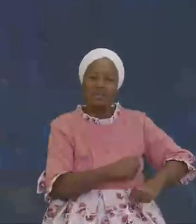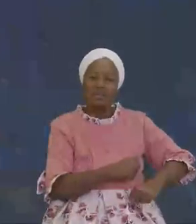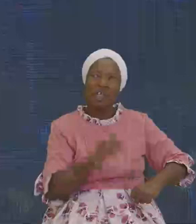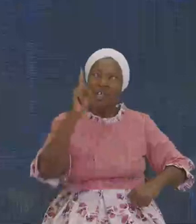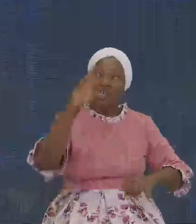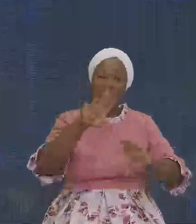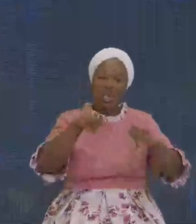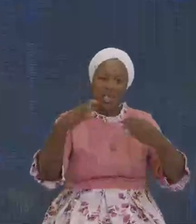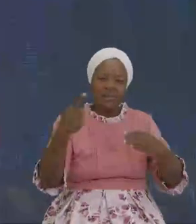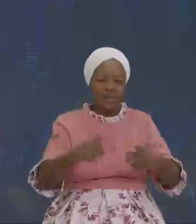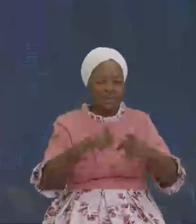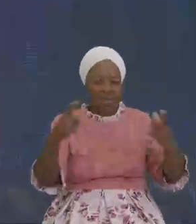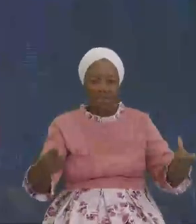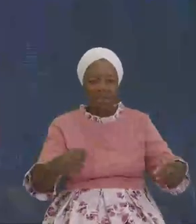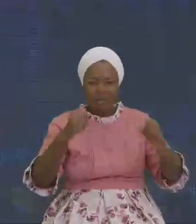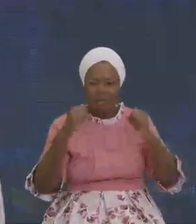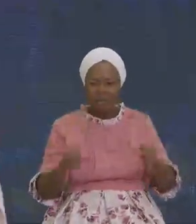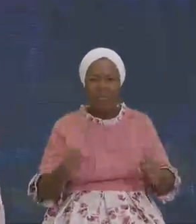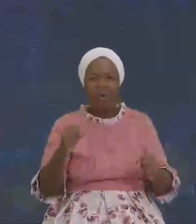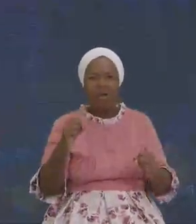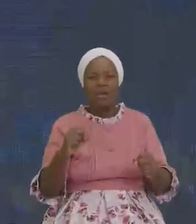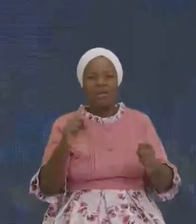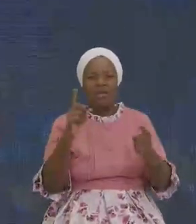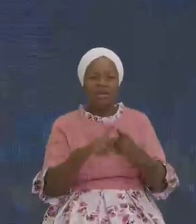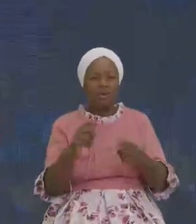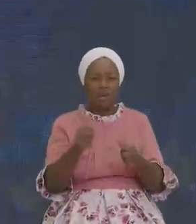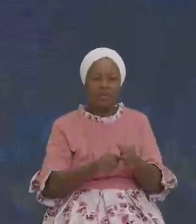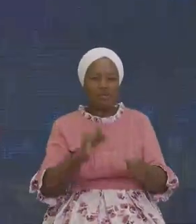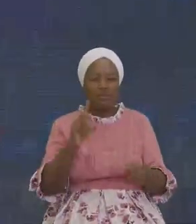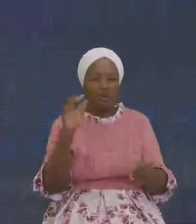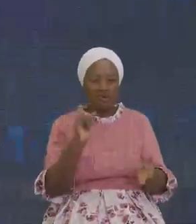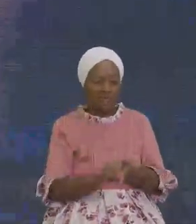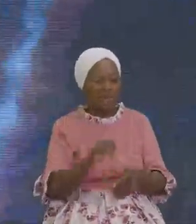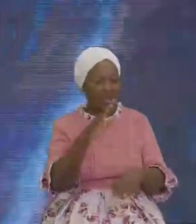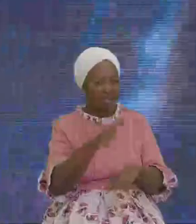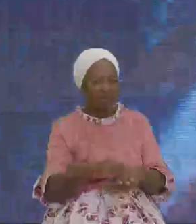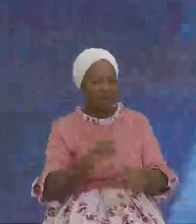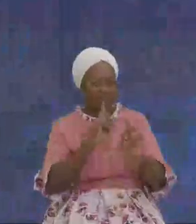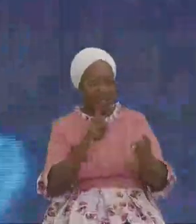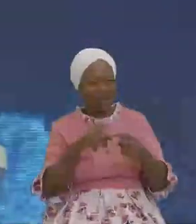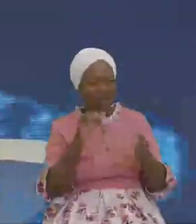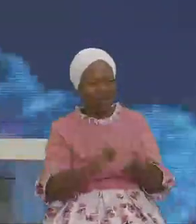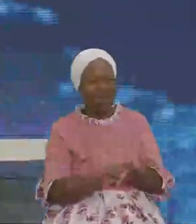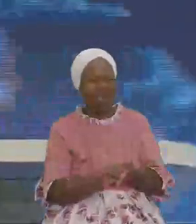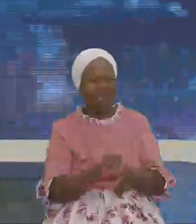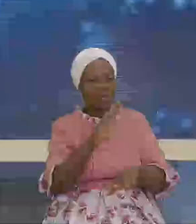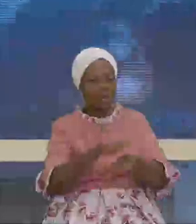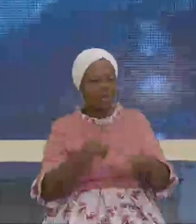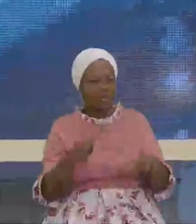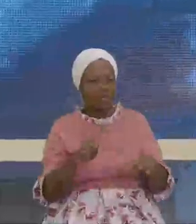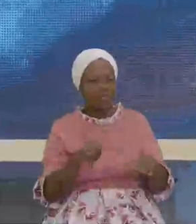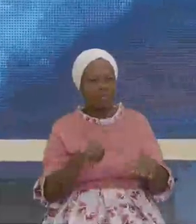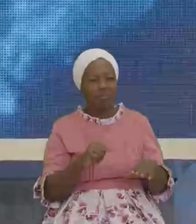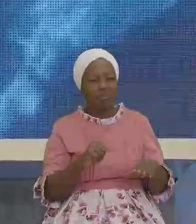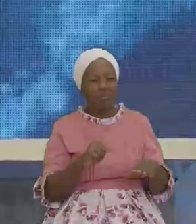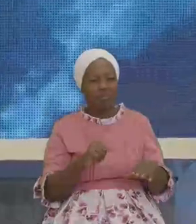il protège, il donne le surnaturel à tous ceux qui répondent à